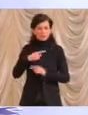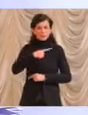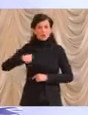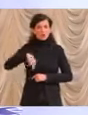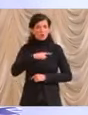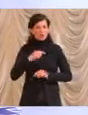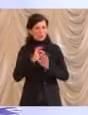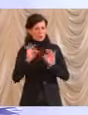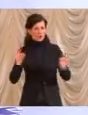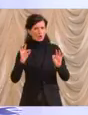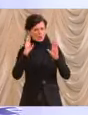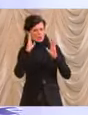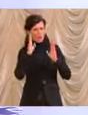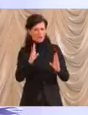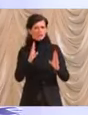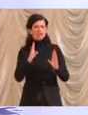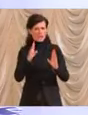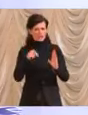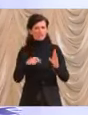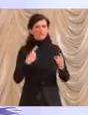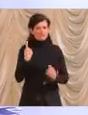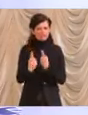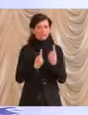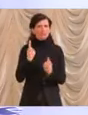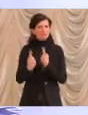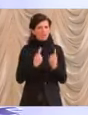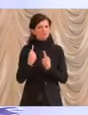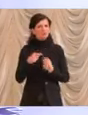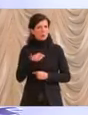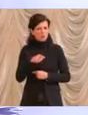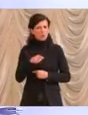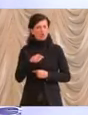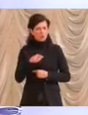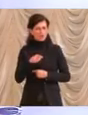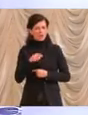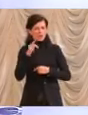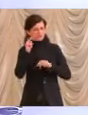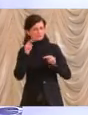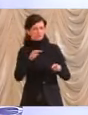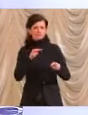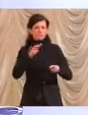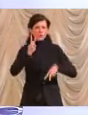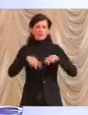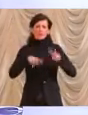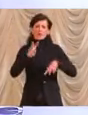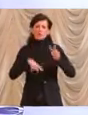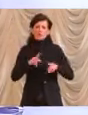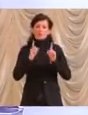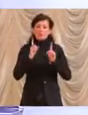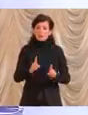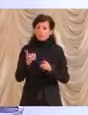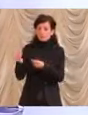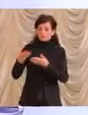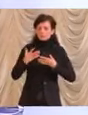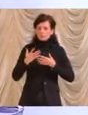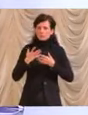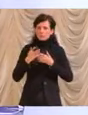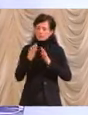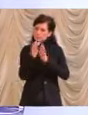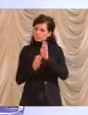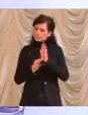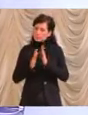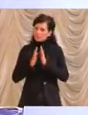attenti, ovviamente per adeguare le nostre valutazioni sulla base delle loro raccomandazioni.